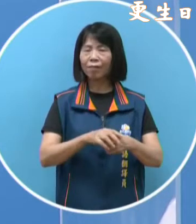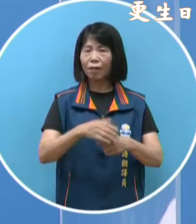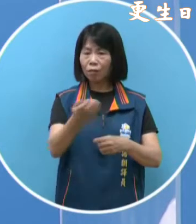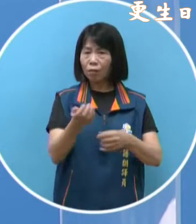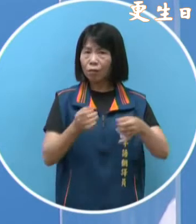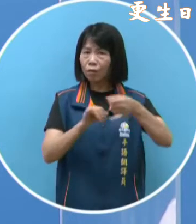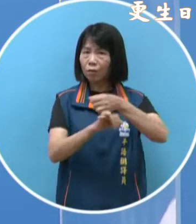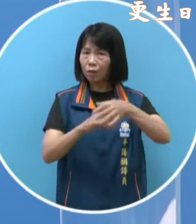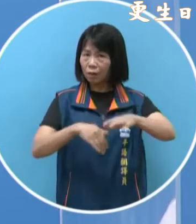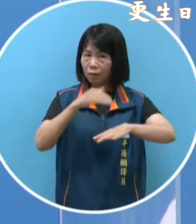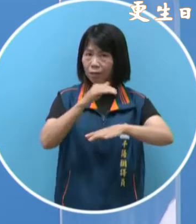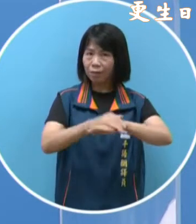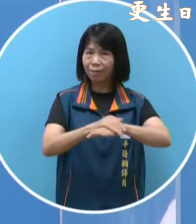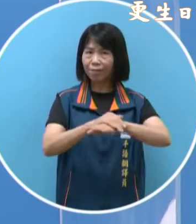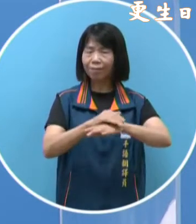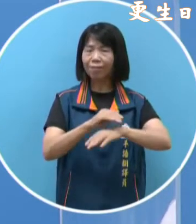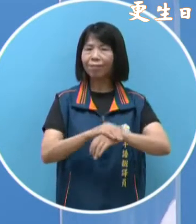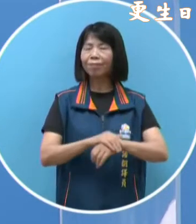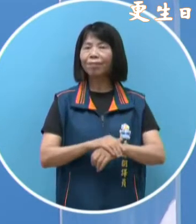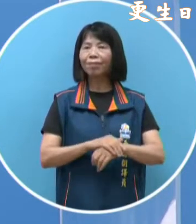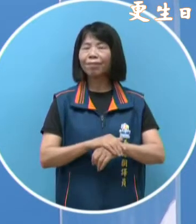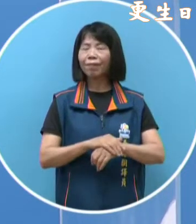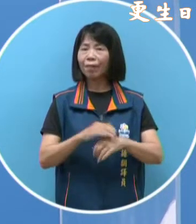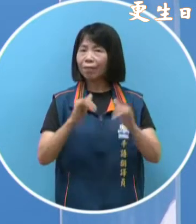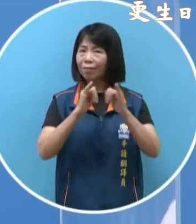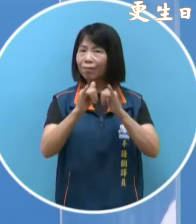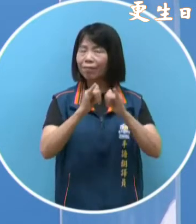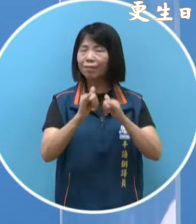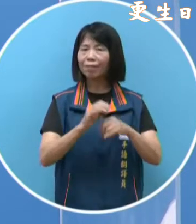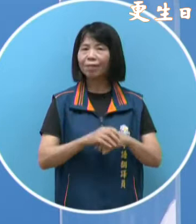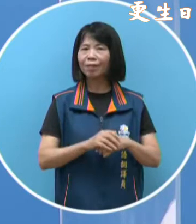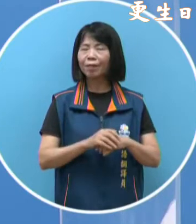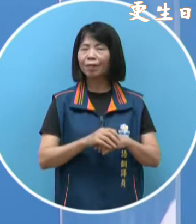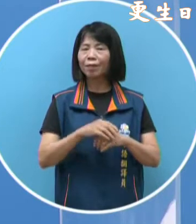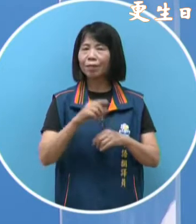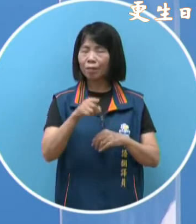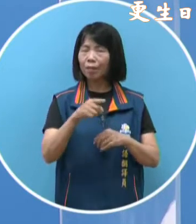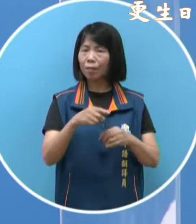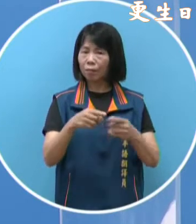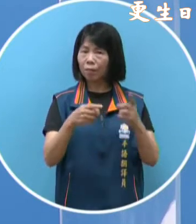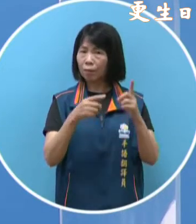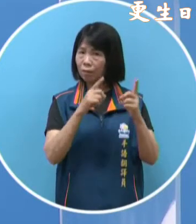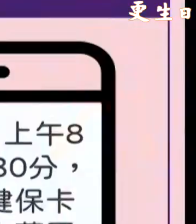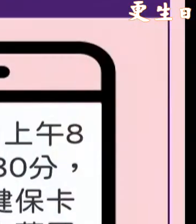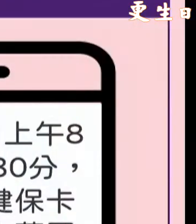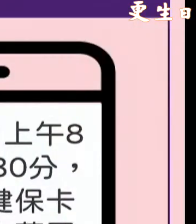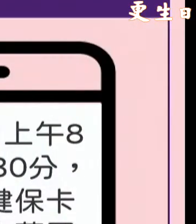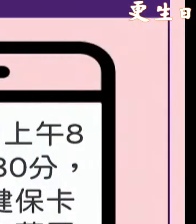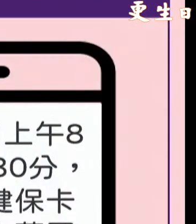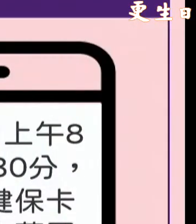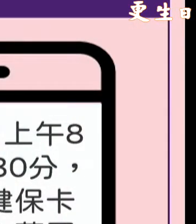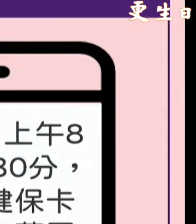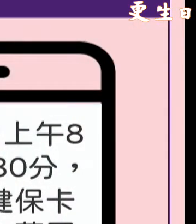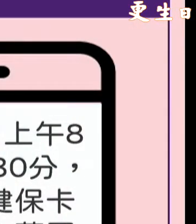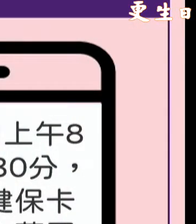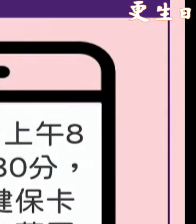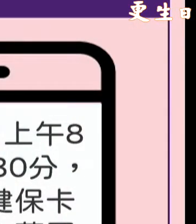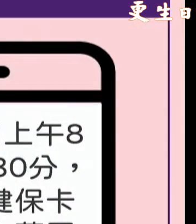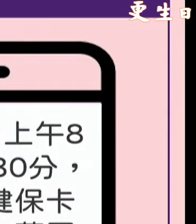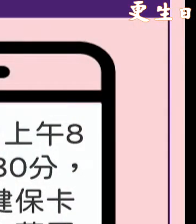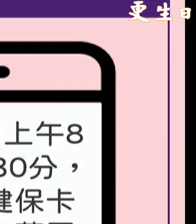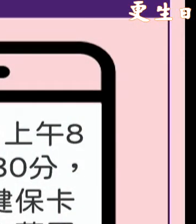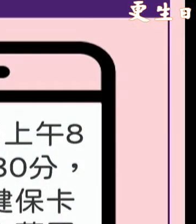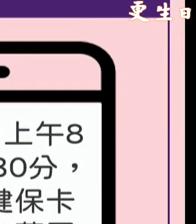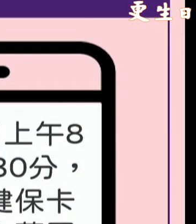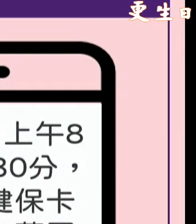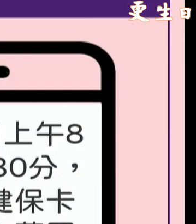约成功的这个乡亲，我们会用你留下来的电话号码给你一个简讯，啊，